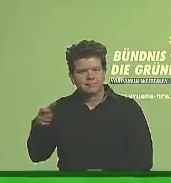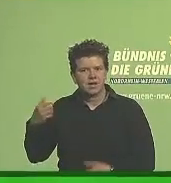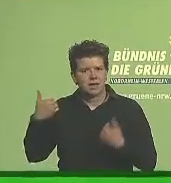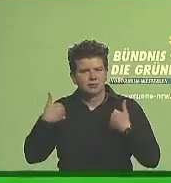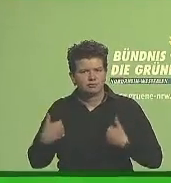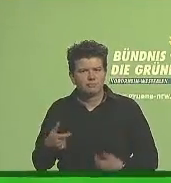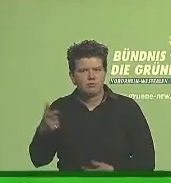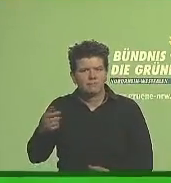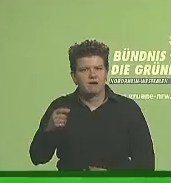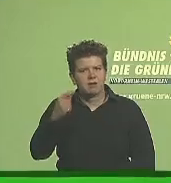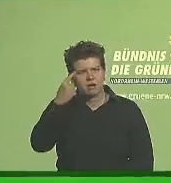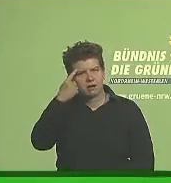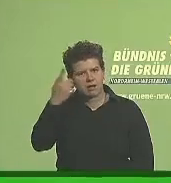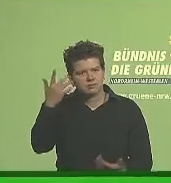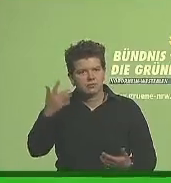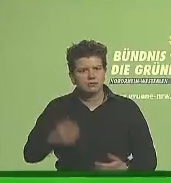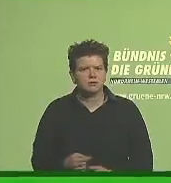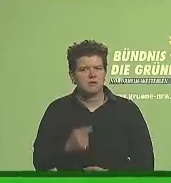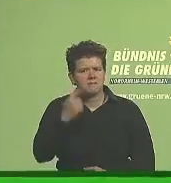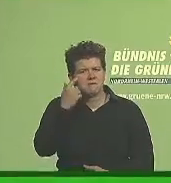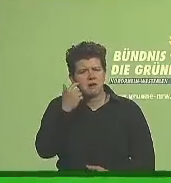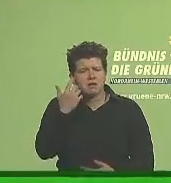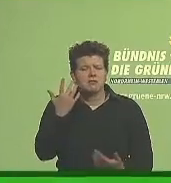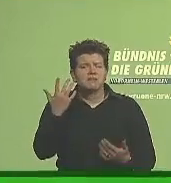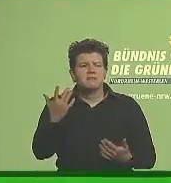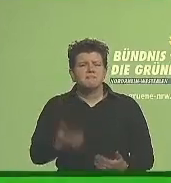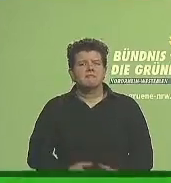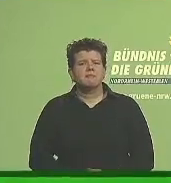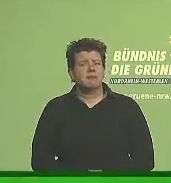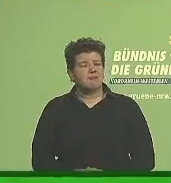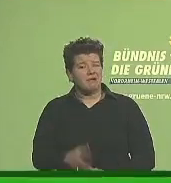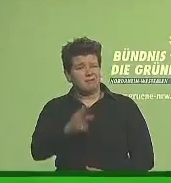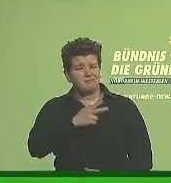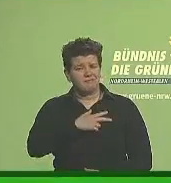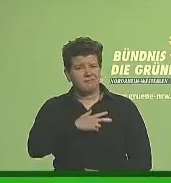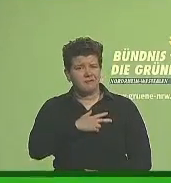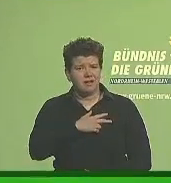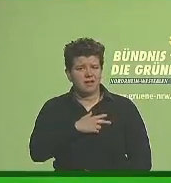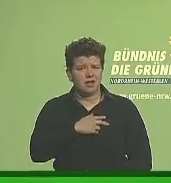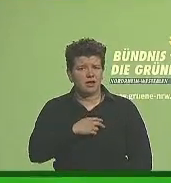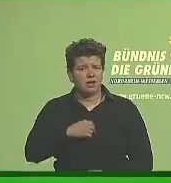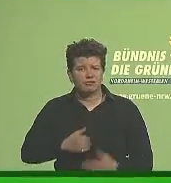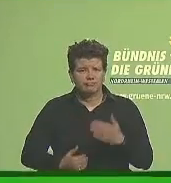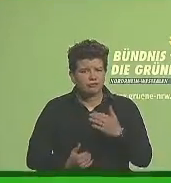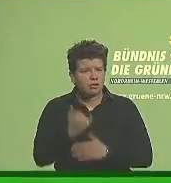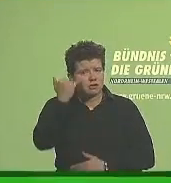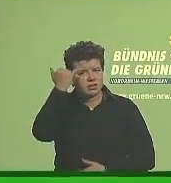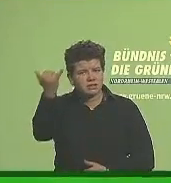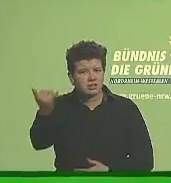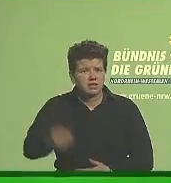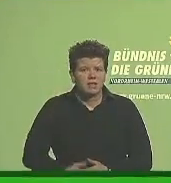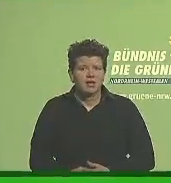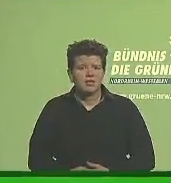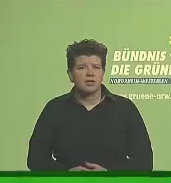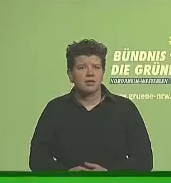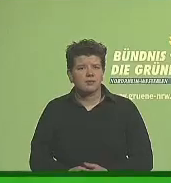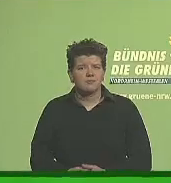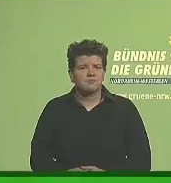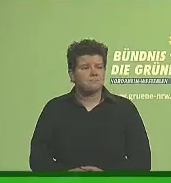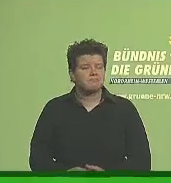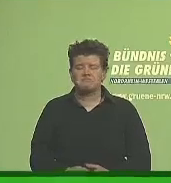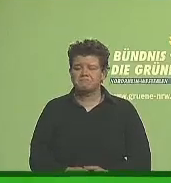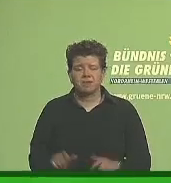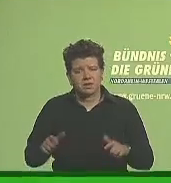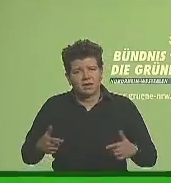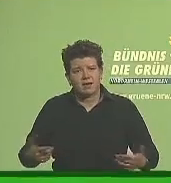Krokodilstränen hat er vergossen, aber eine wirkliche Botschaft nach vorne konnte er nicht anbieten. Und damit steht er